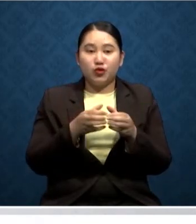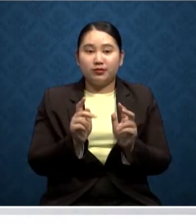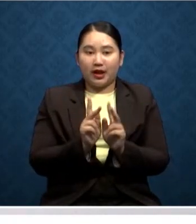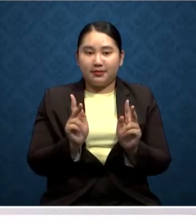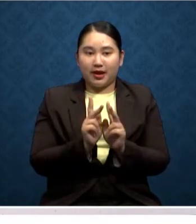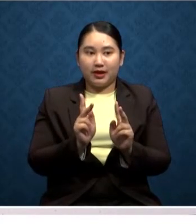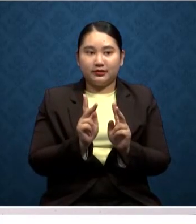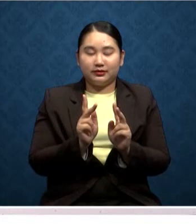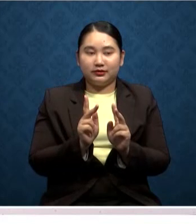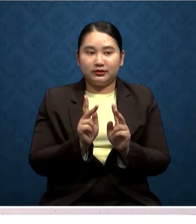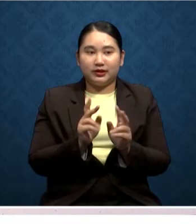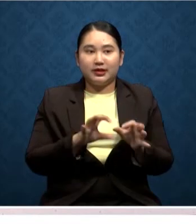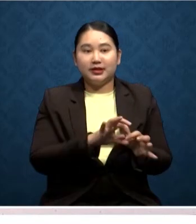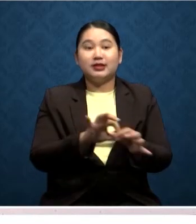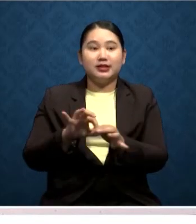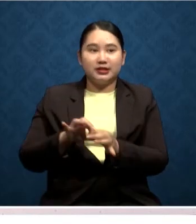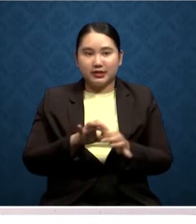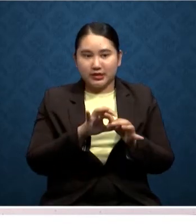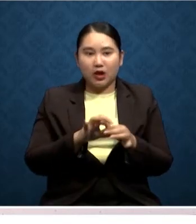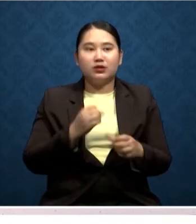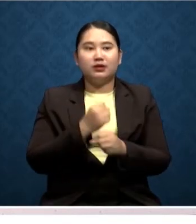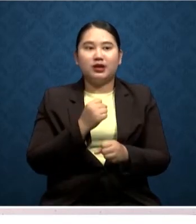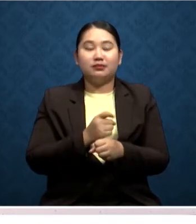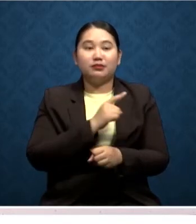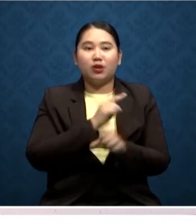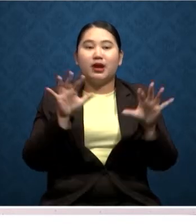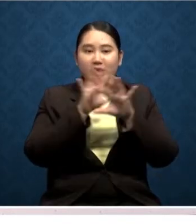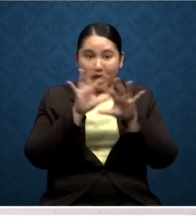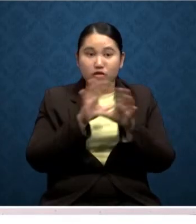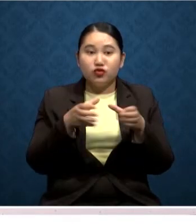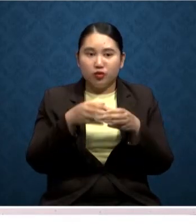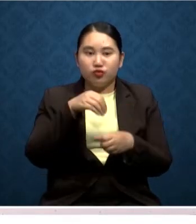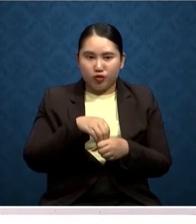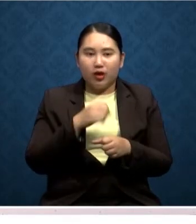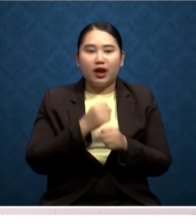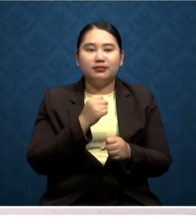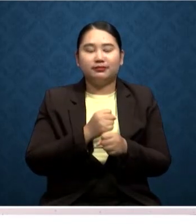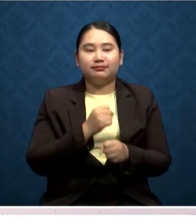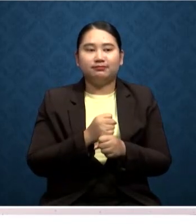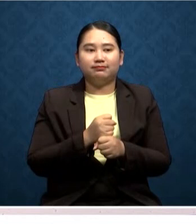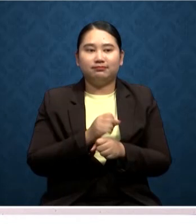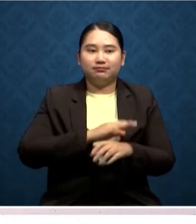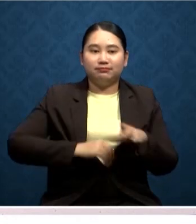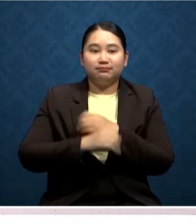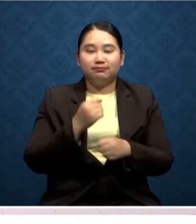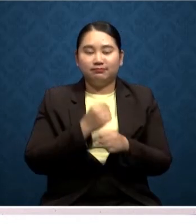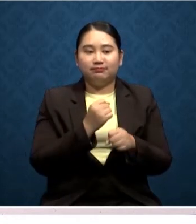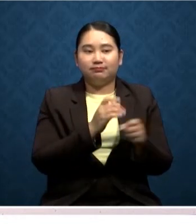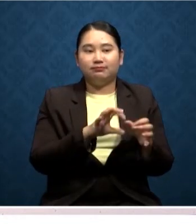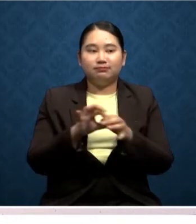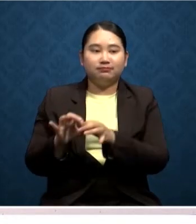ที่มีความสอดคล้องและมีความคล้ายคึงกันเข้าไว้แล้วก็เพื่อเป็นการบูรณาการในการปฏิบัติหน้าที่ของ